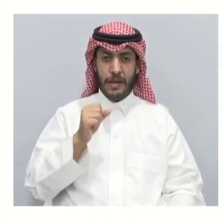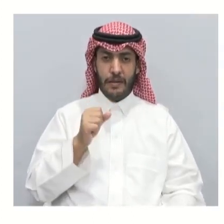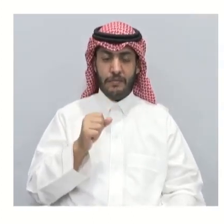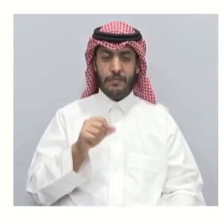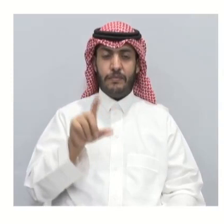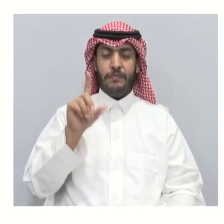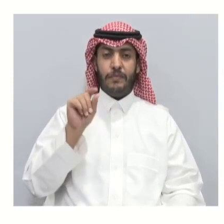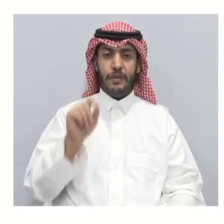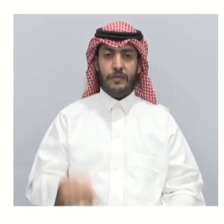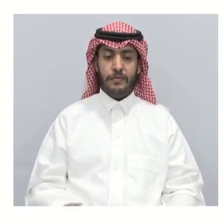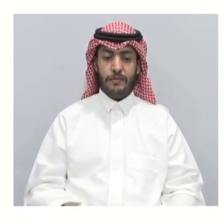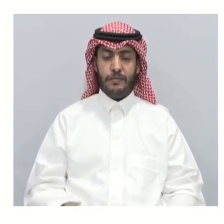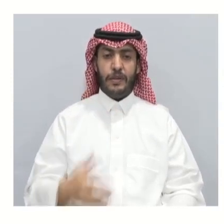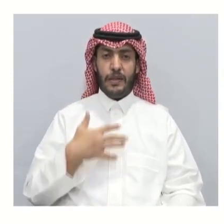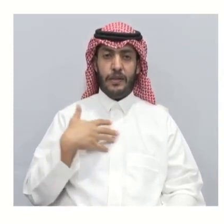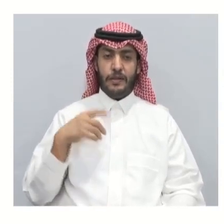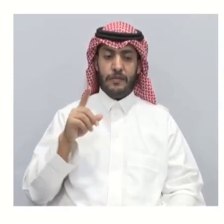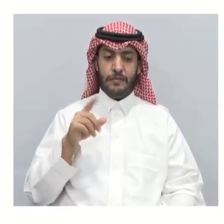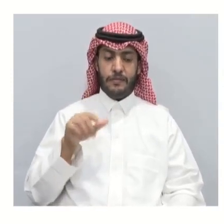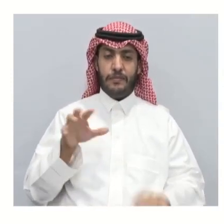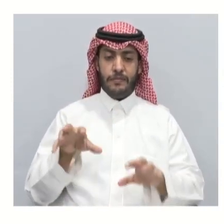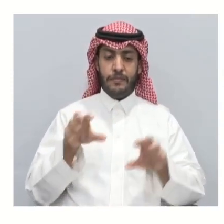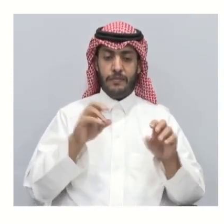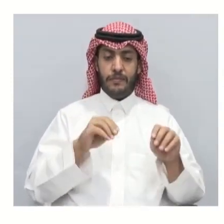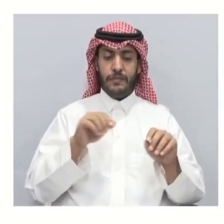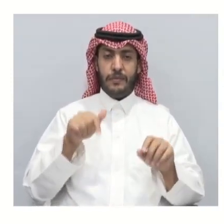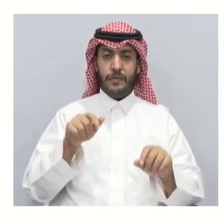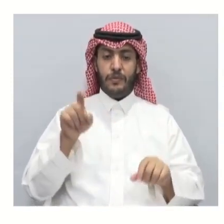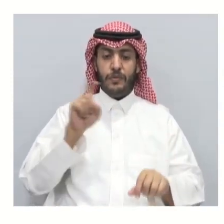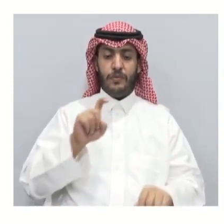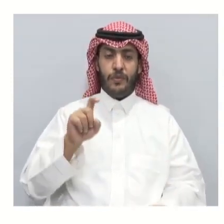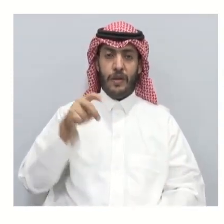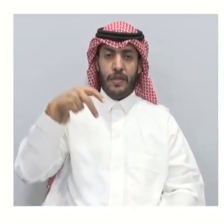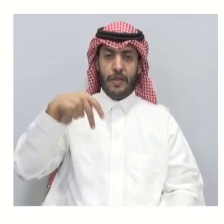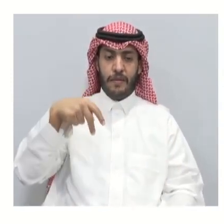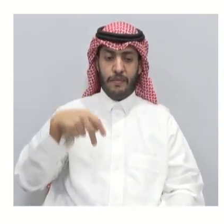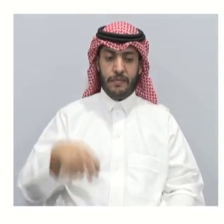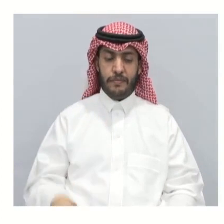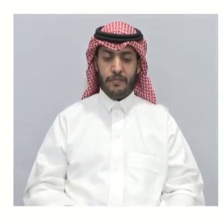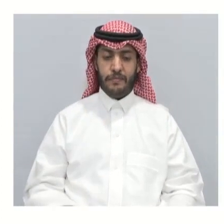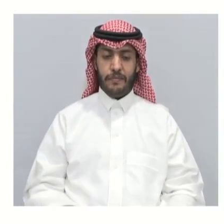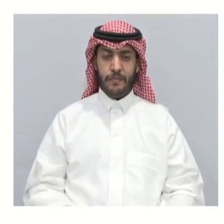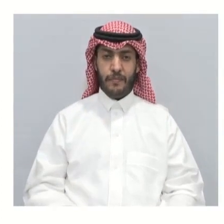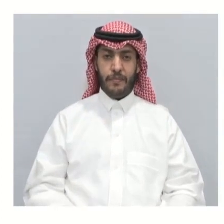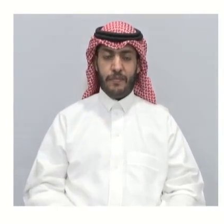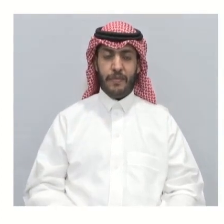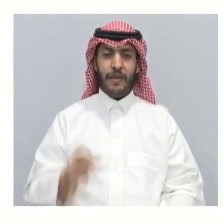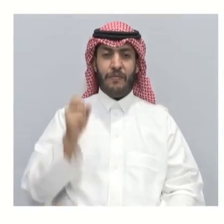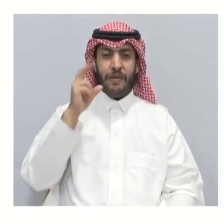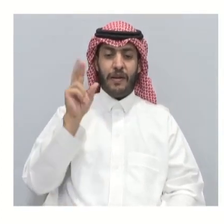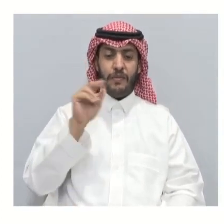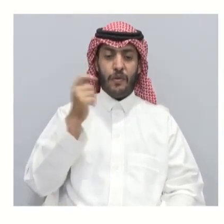مبدعين بارك الله فيكم اسعدكم الله ننتقل الان الى السؤال التالي يا مبدعين بنفس